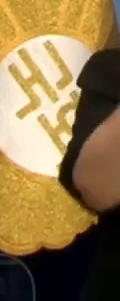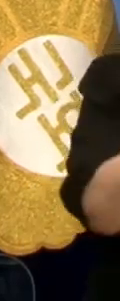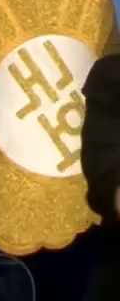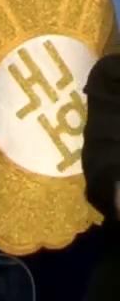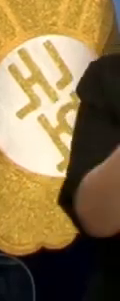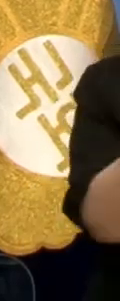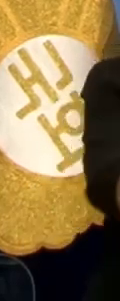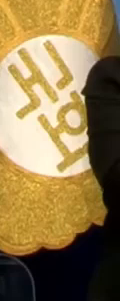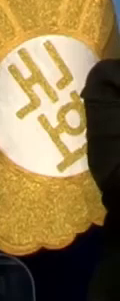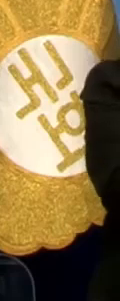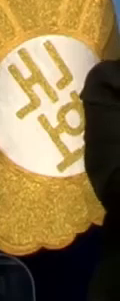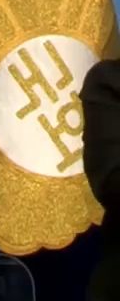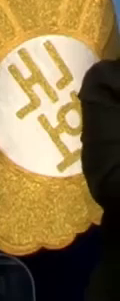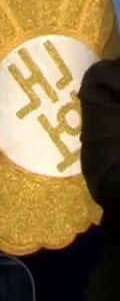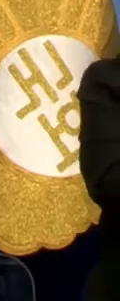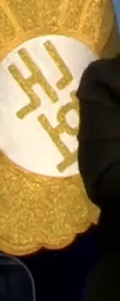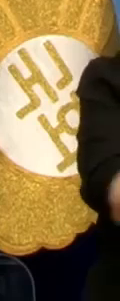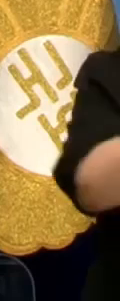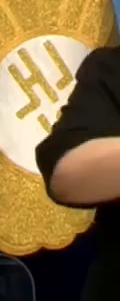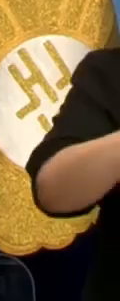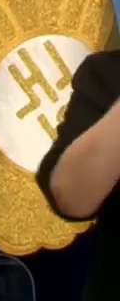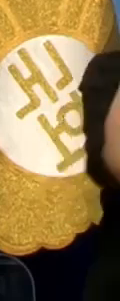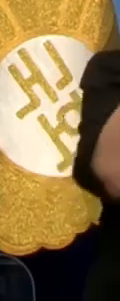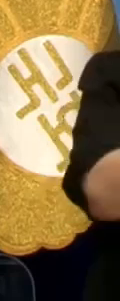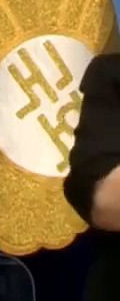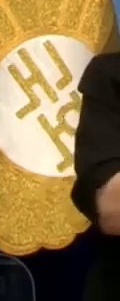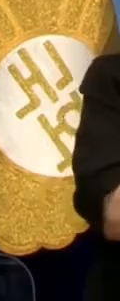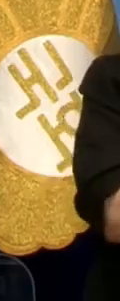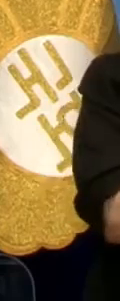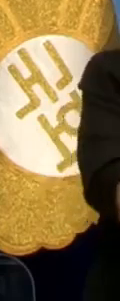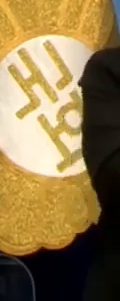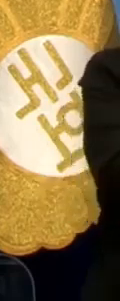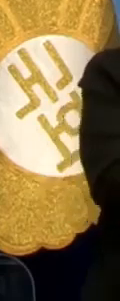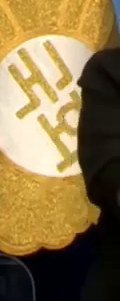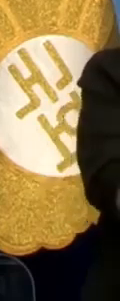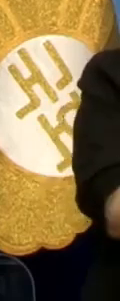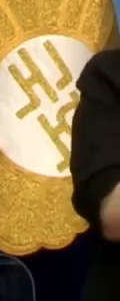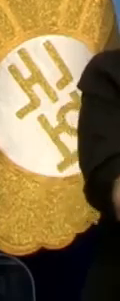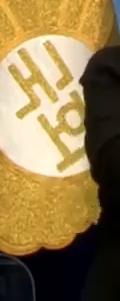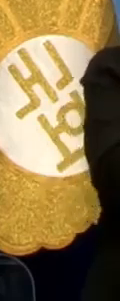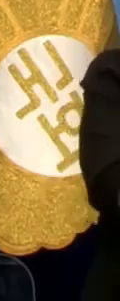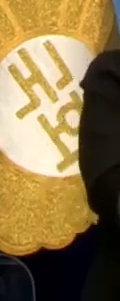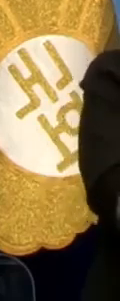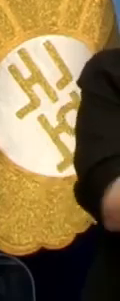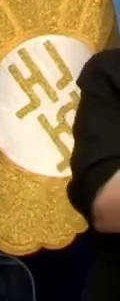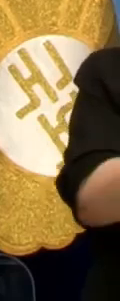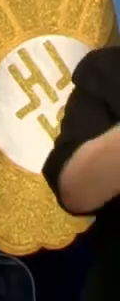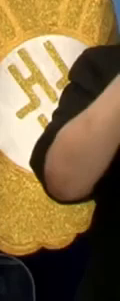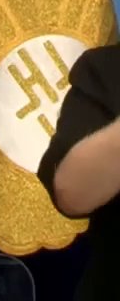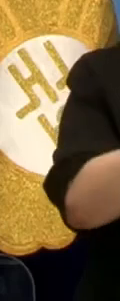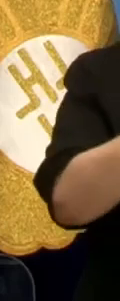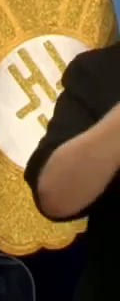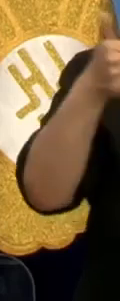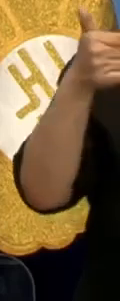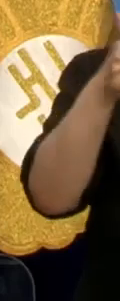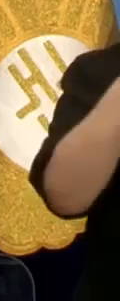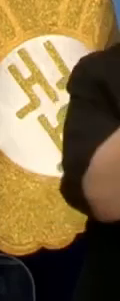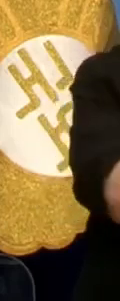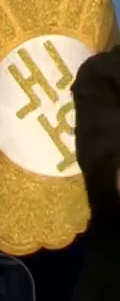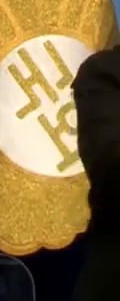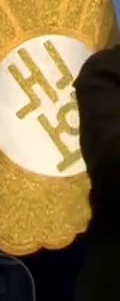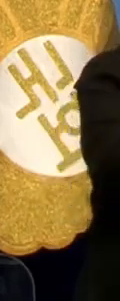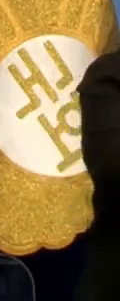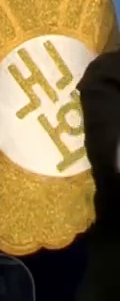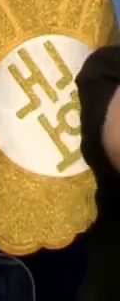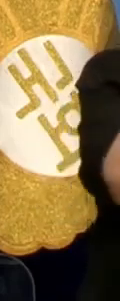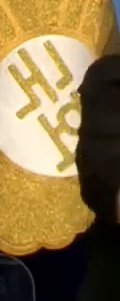한 보편 기본소득을 소액으로부터 시작해서 이제 고액으로 늘려가는 방식만을